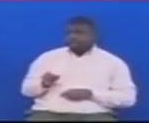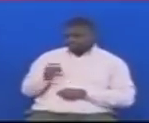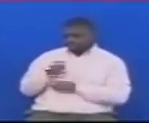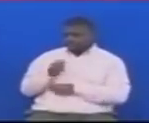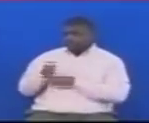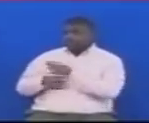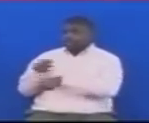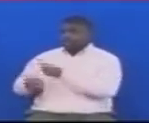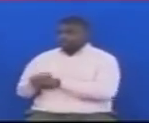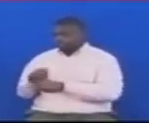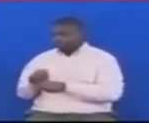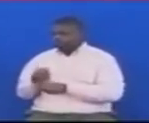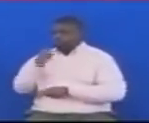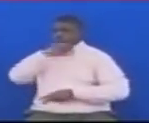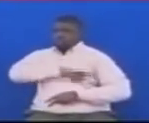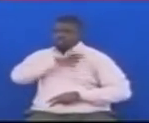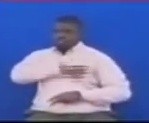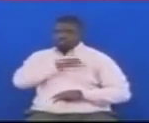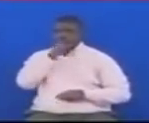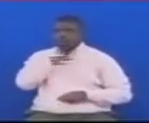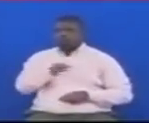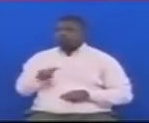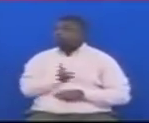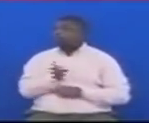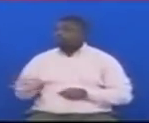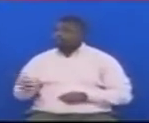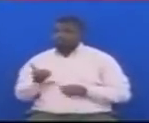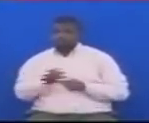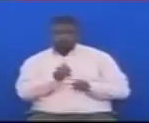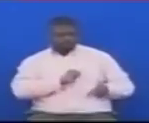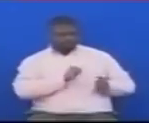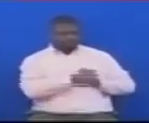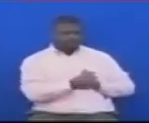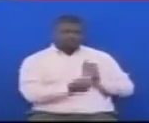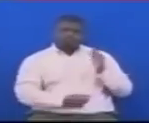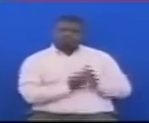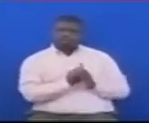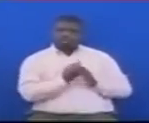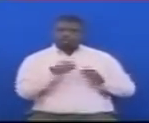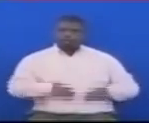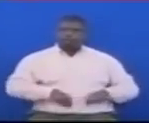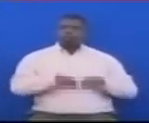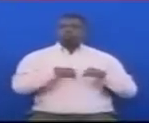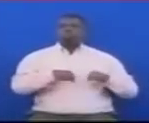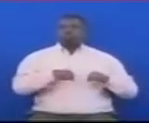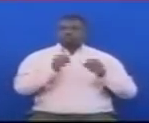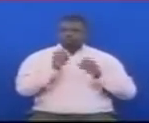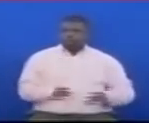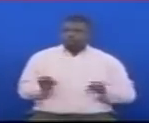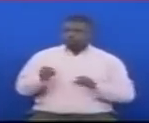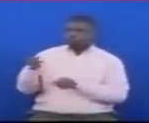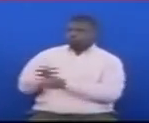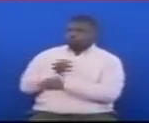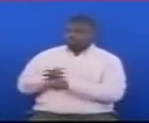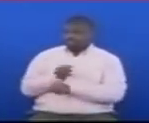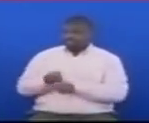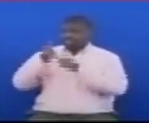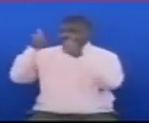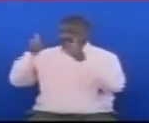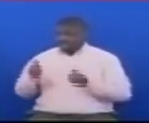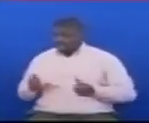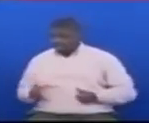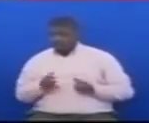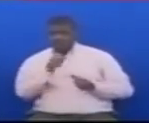kuajiri watumishi wengine ambao tunaendelea kupata kibali kutoka utumishi. Kwa hiyo pindi ajira hizi zitakazotangazwa na